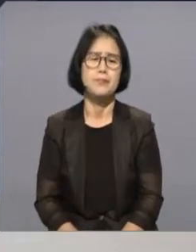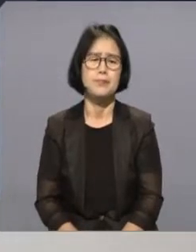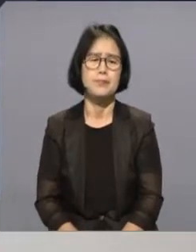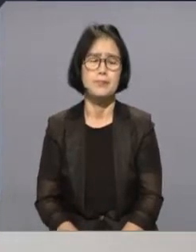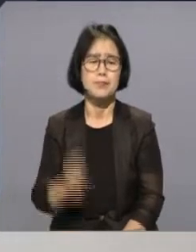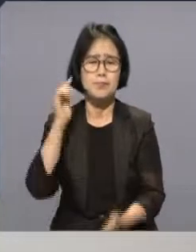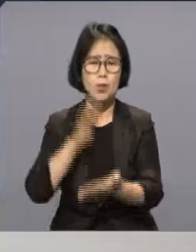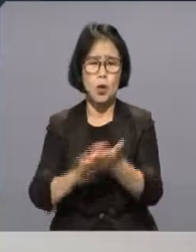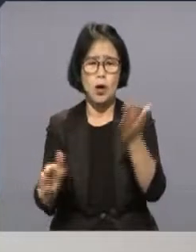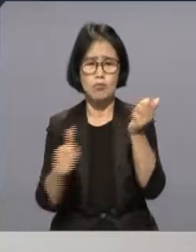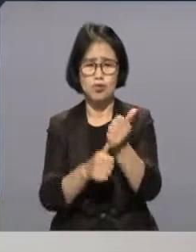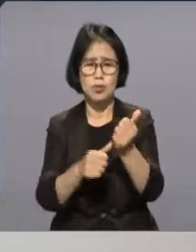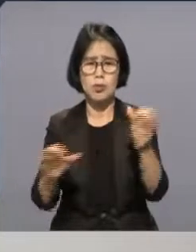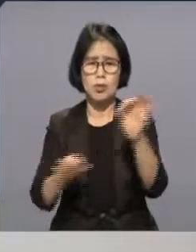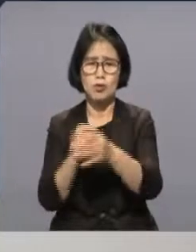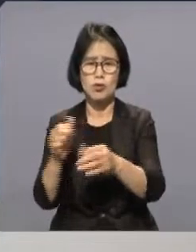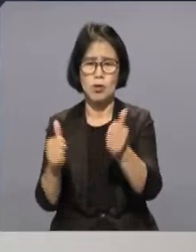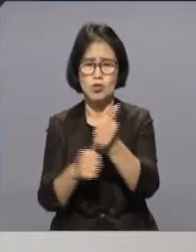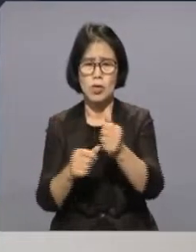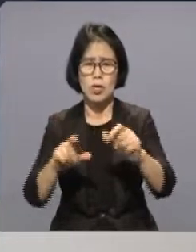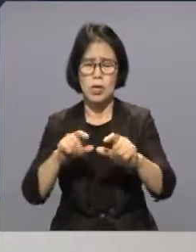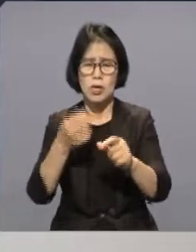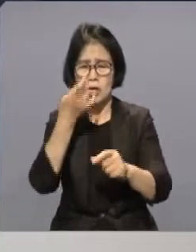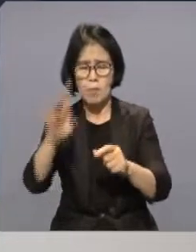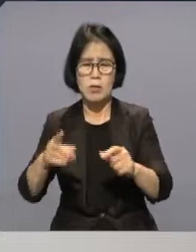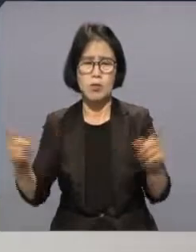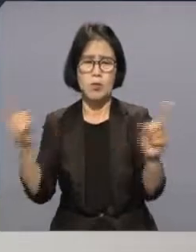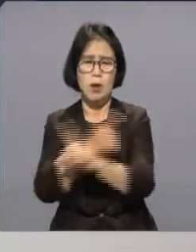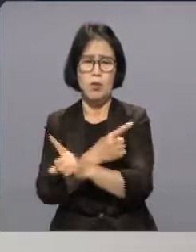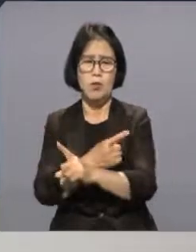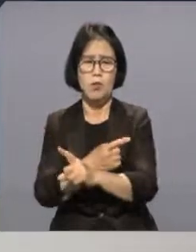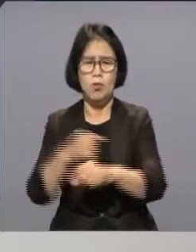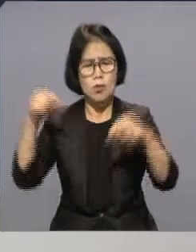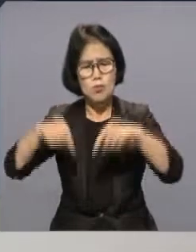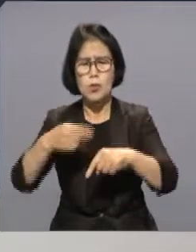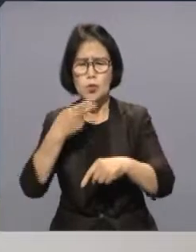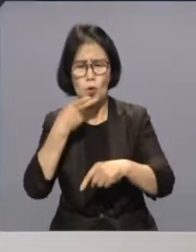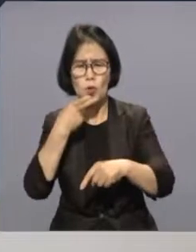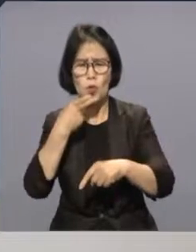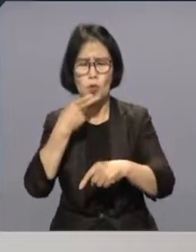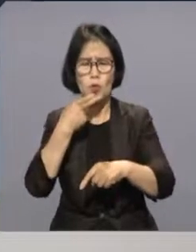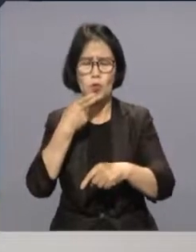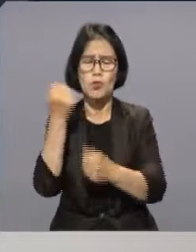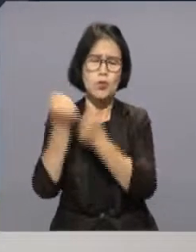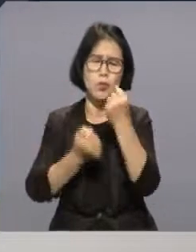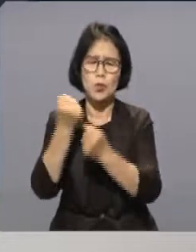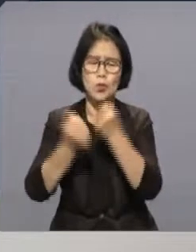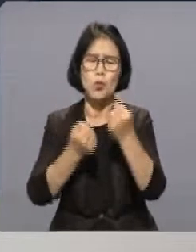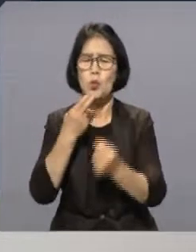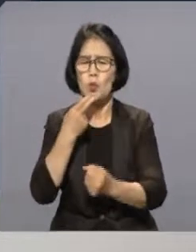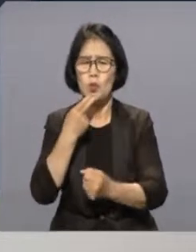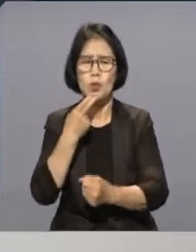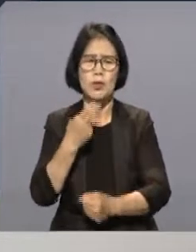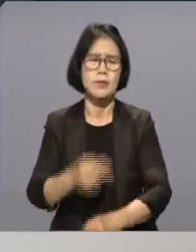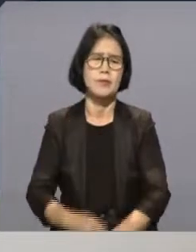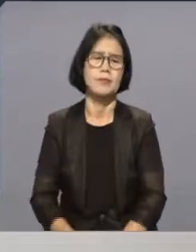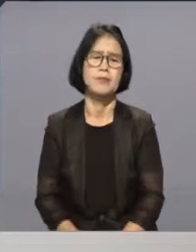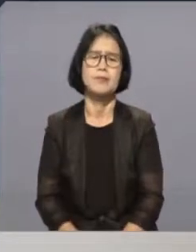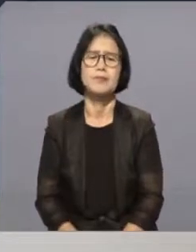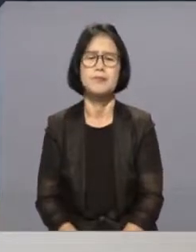평화부지사를 경제부지사로 일방적으로 바꿨고 예. 전혀 협상도 없었고 협의도 없었고 네네. 설명도 없었습니다.